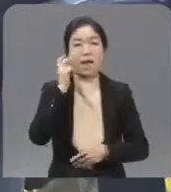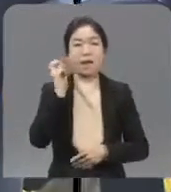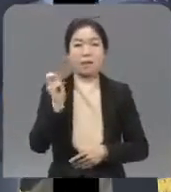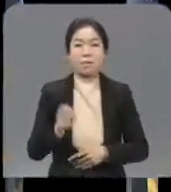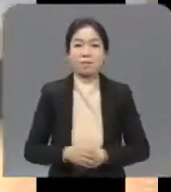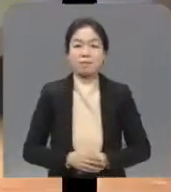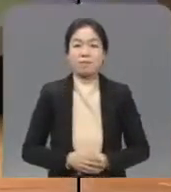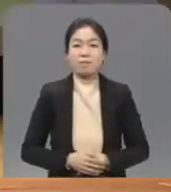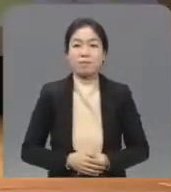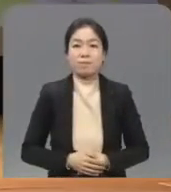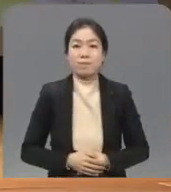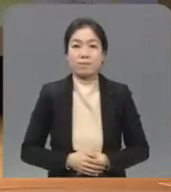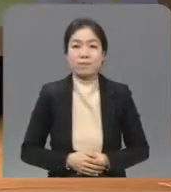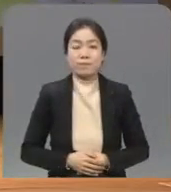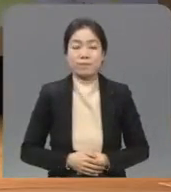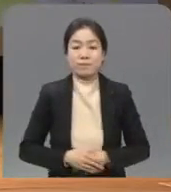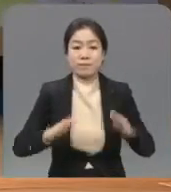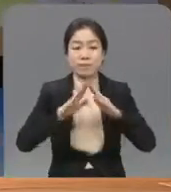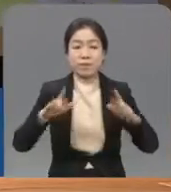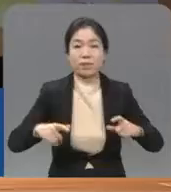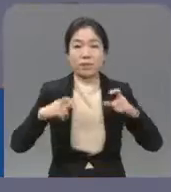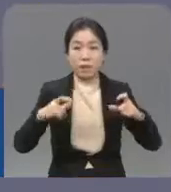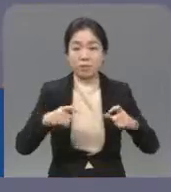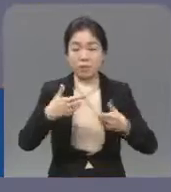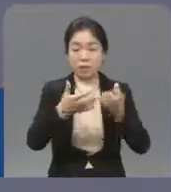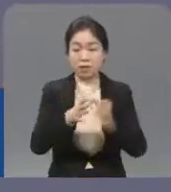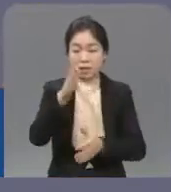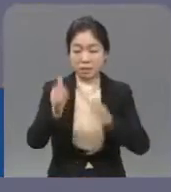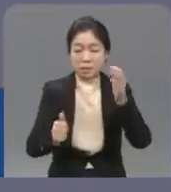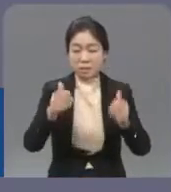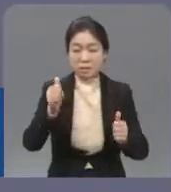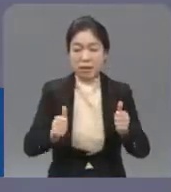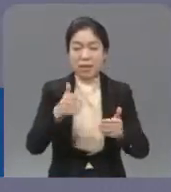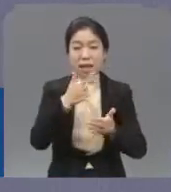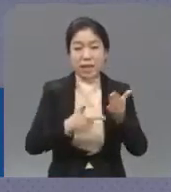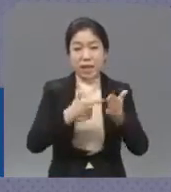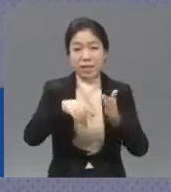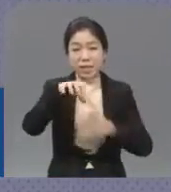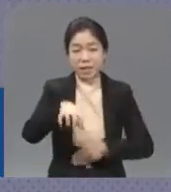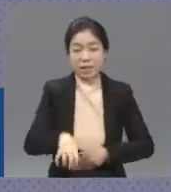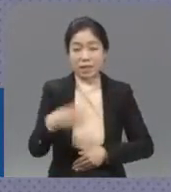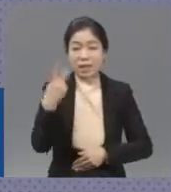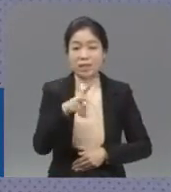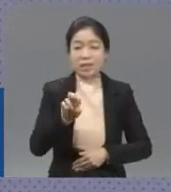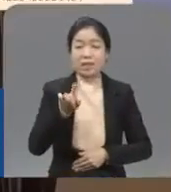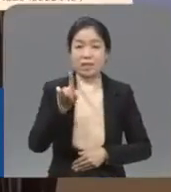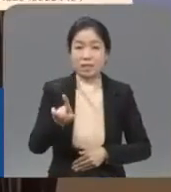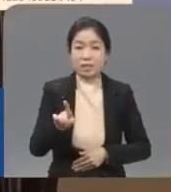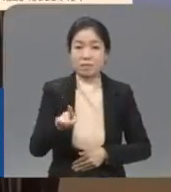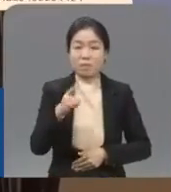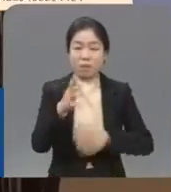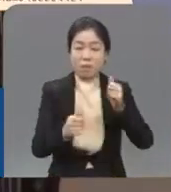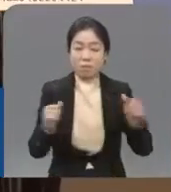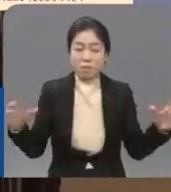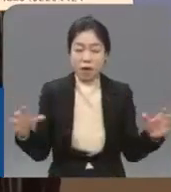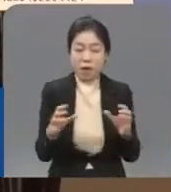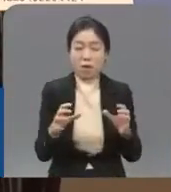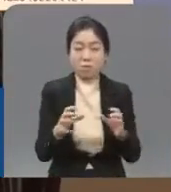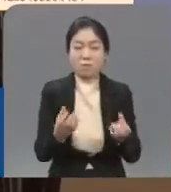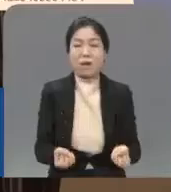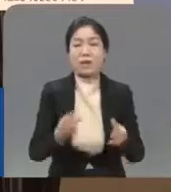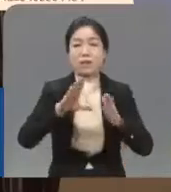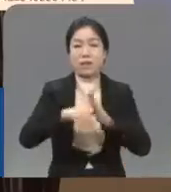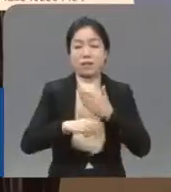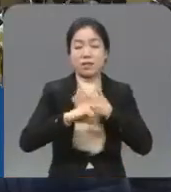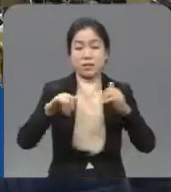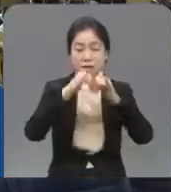전망됩니다. 전남 지역 이장과 통장들이 강진 아트홀에서 열린 2021 이통장 한마음대회에서